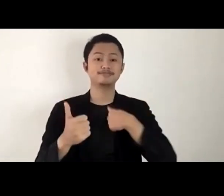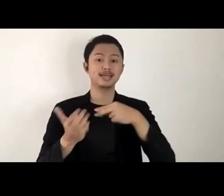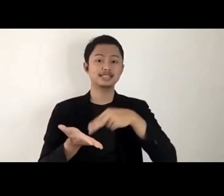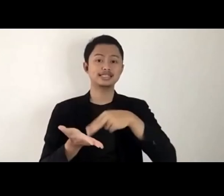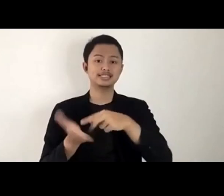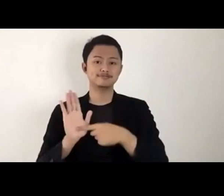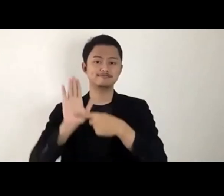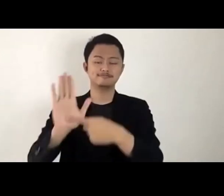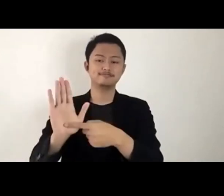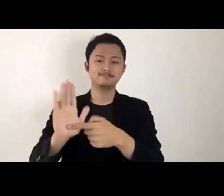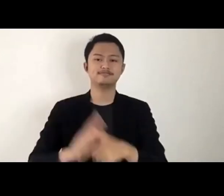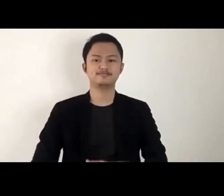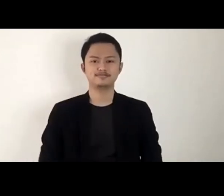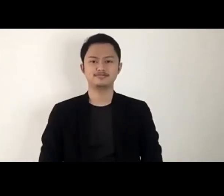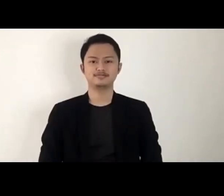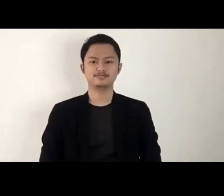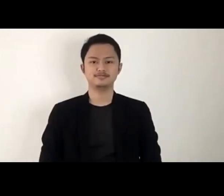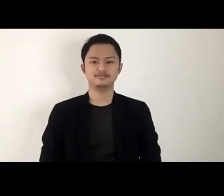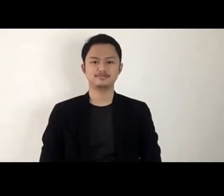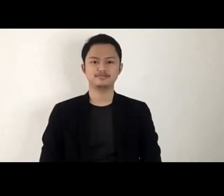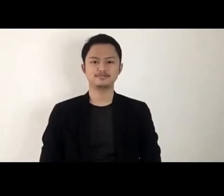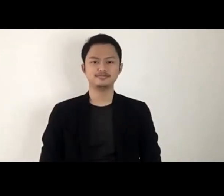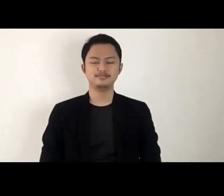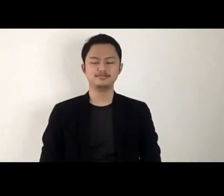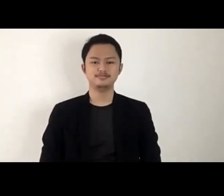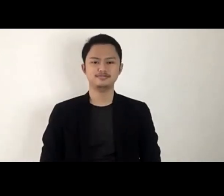sedikit ah sekarang